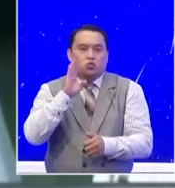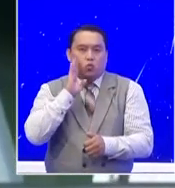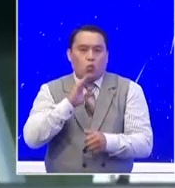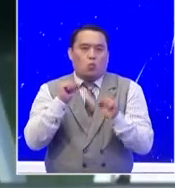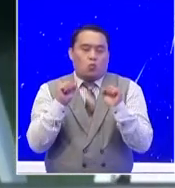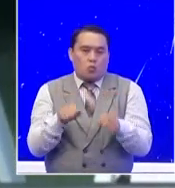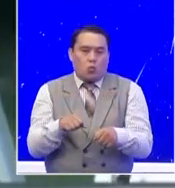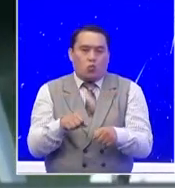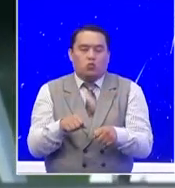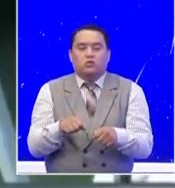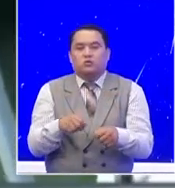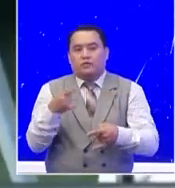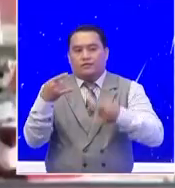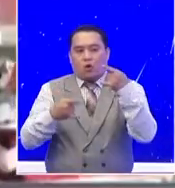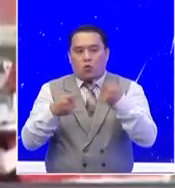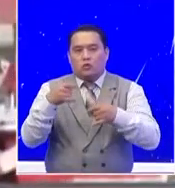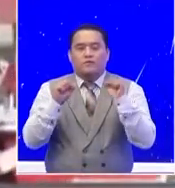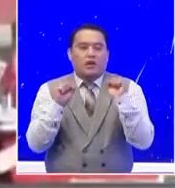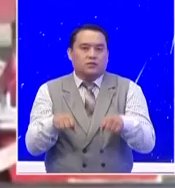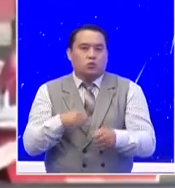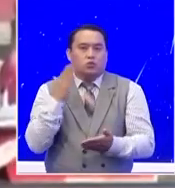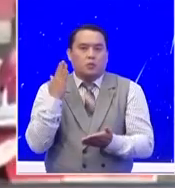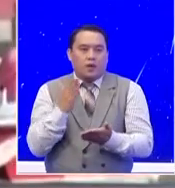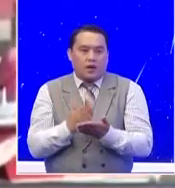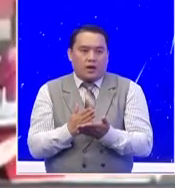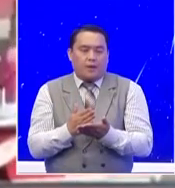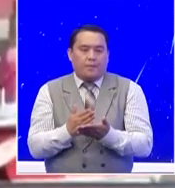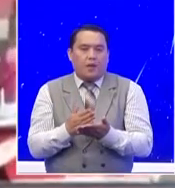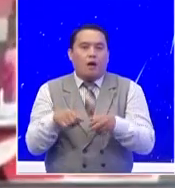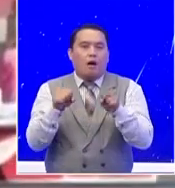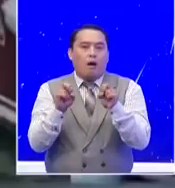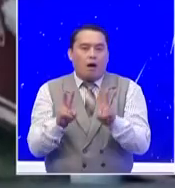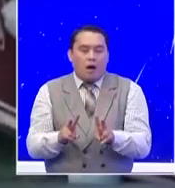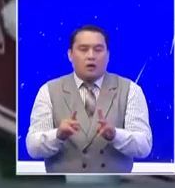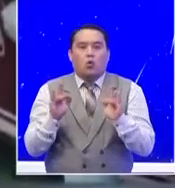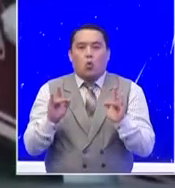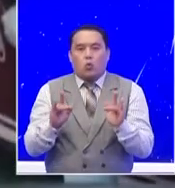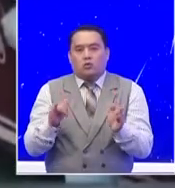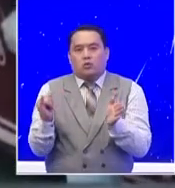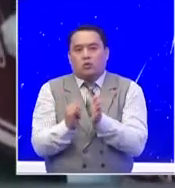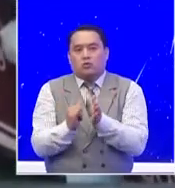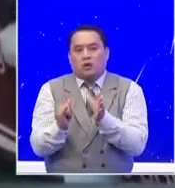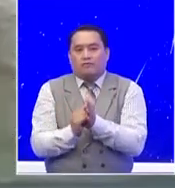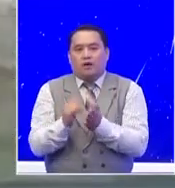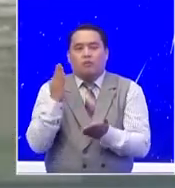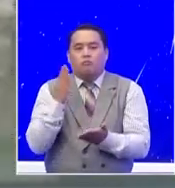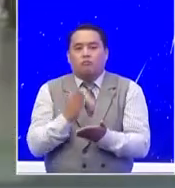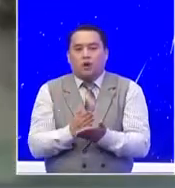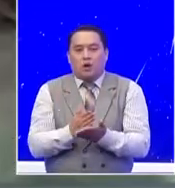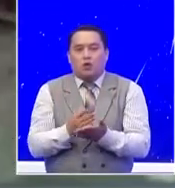түспей-ақ жағаның өзінде де кино тамашалауға мүмкіндік бар. Бұл үшін онда арнайы орындықтар да орнатылған.